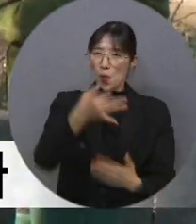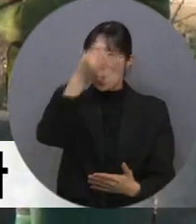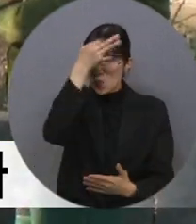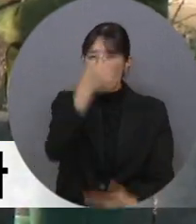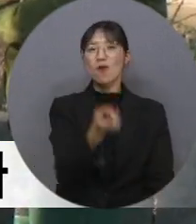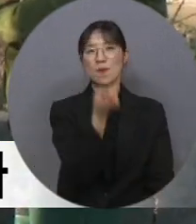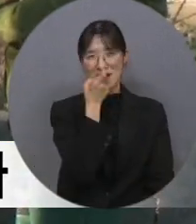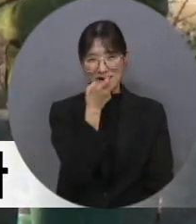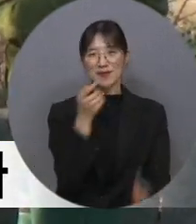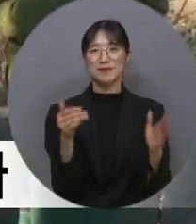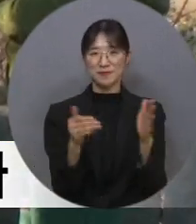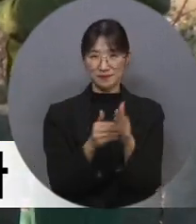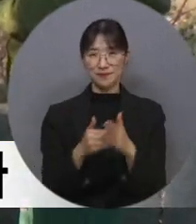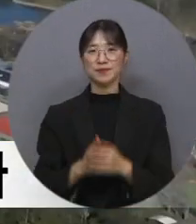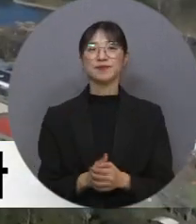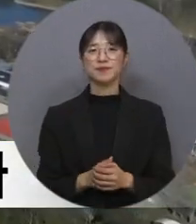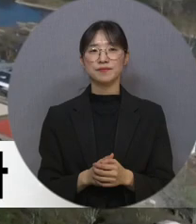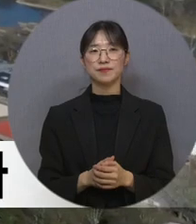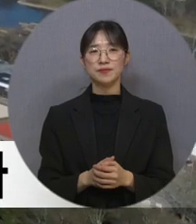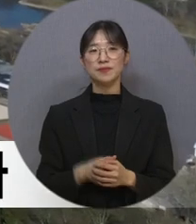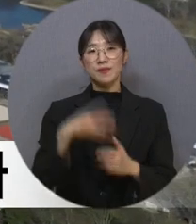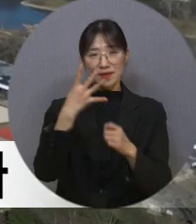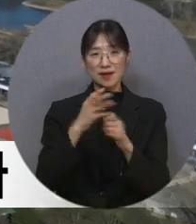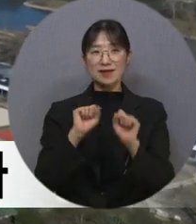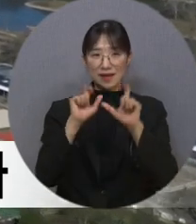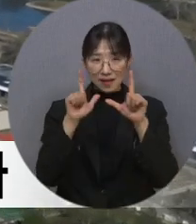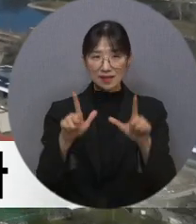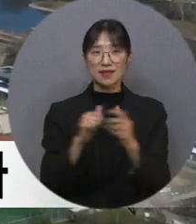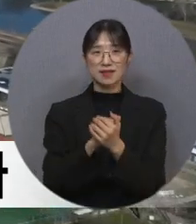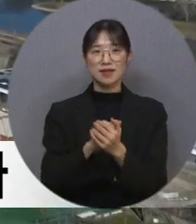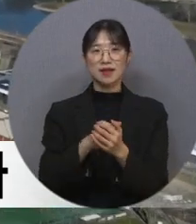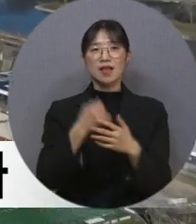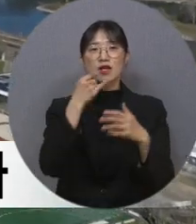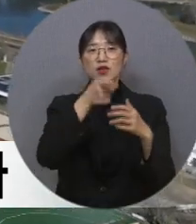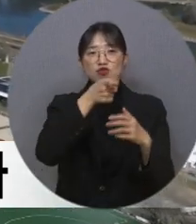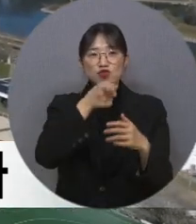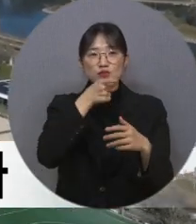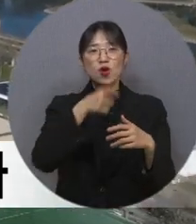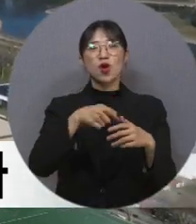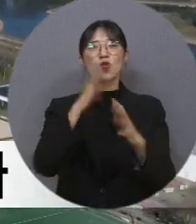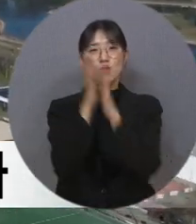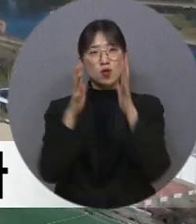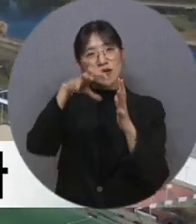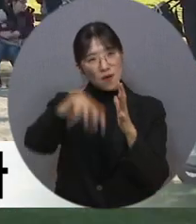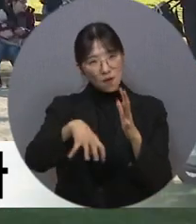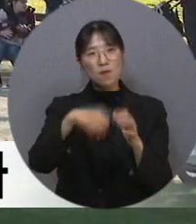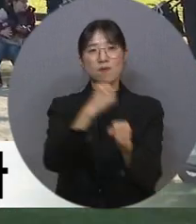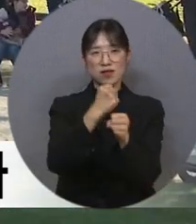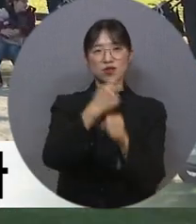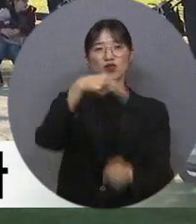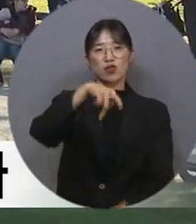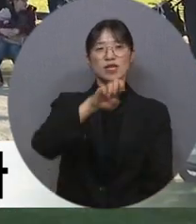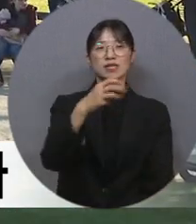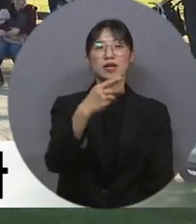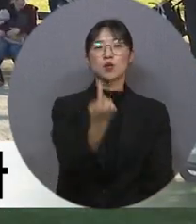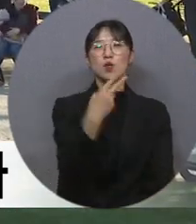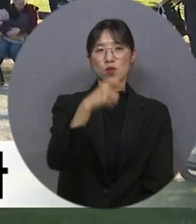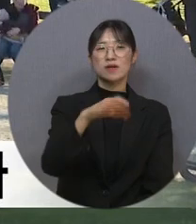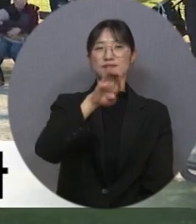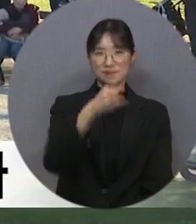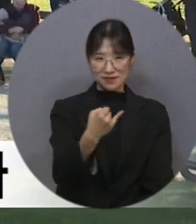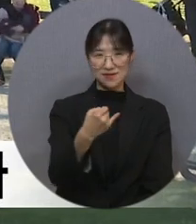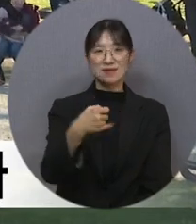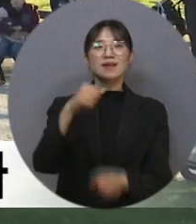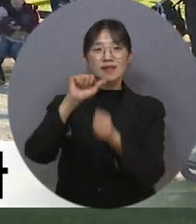배우는 시간을 가졌습니다. 이어 넷째 날은 수변 녹지 공간을 조성한 디셀도르프를, 다섯째 날은